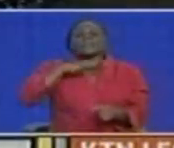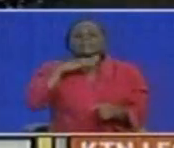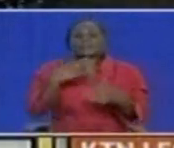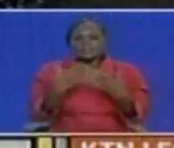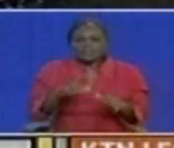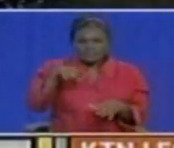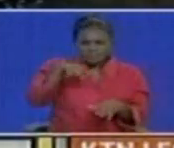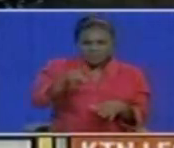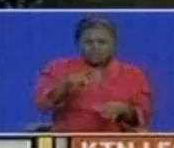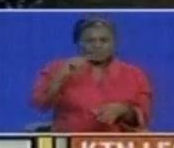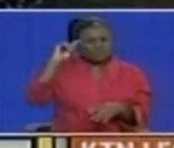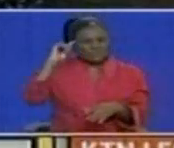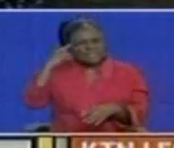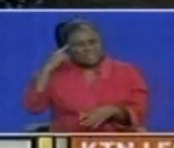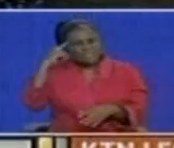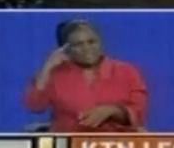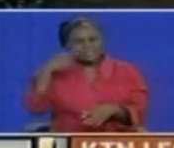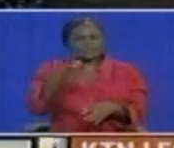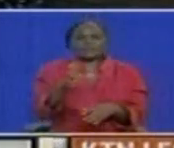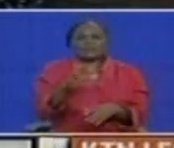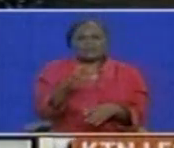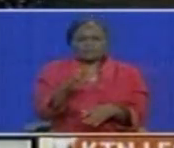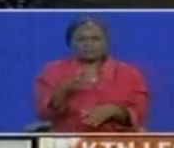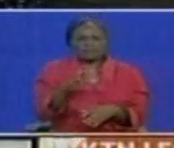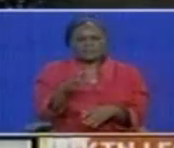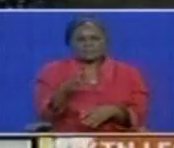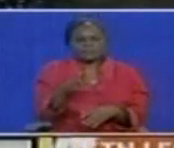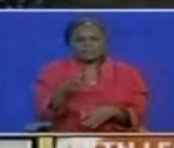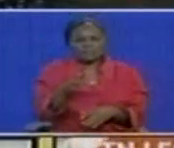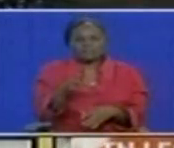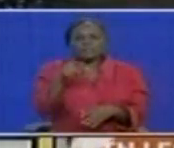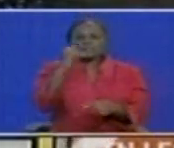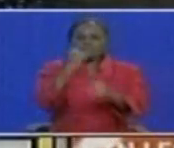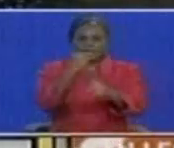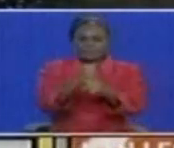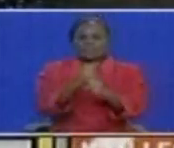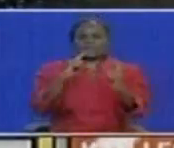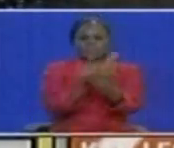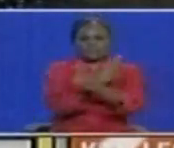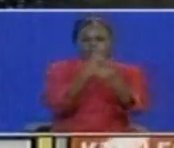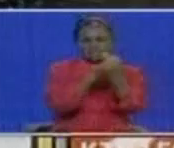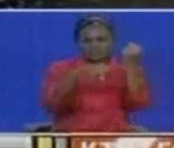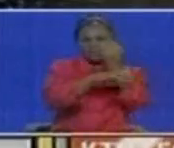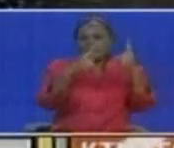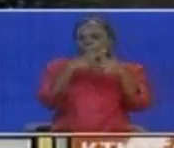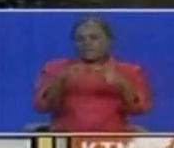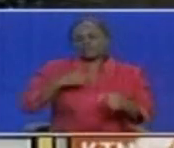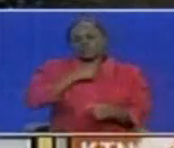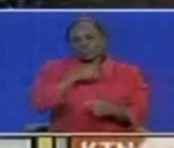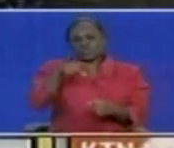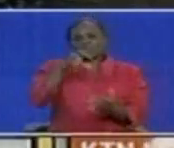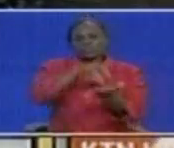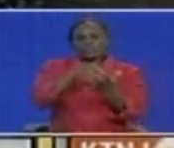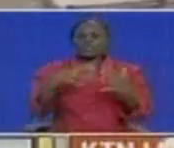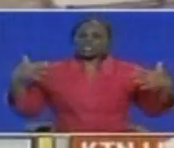and so it threw me into great distress because I thought he had was going to make it through the cancer, but unfortunately it was such a